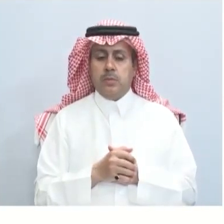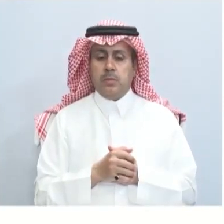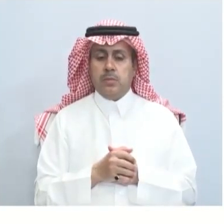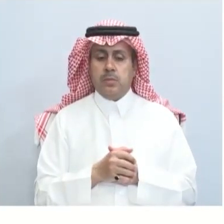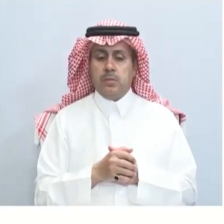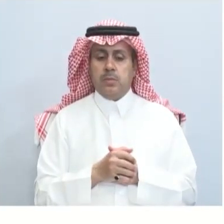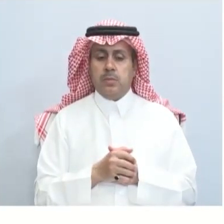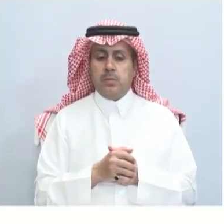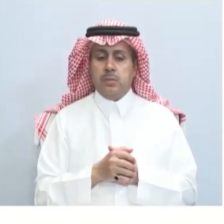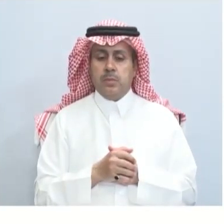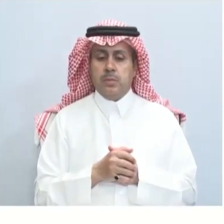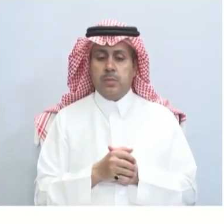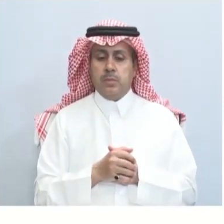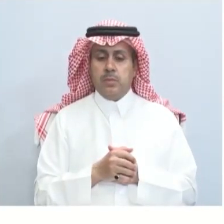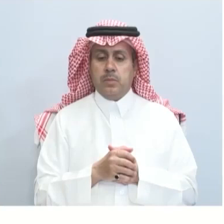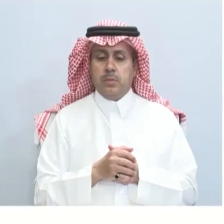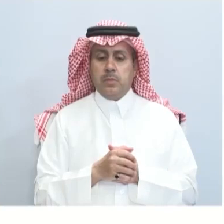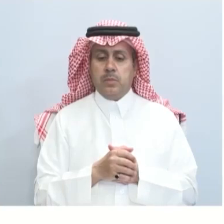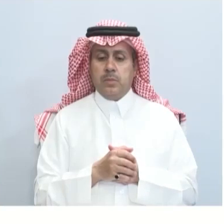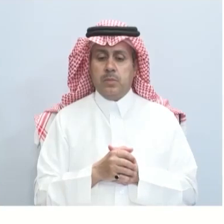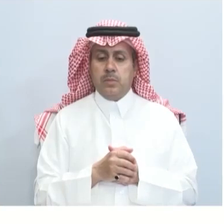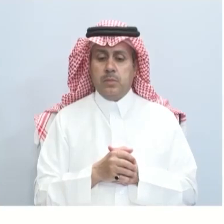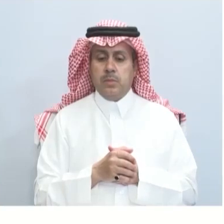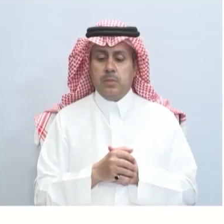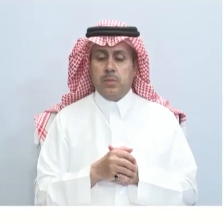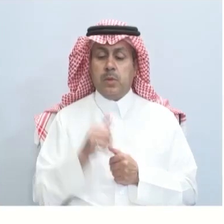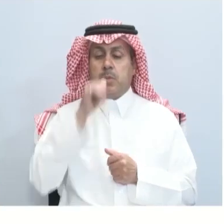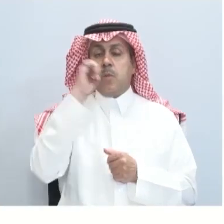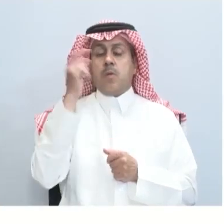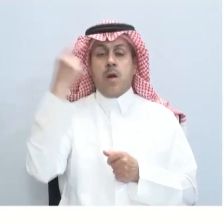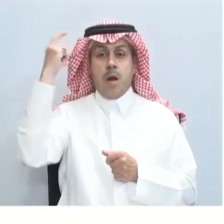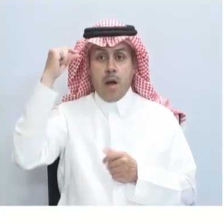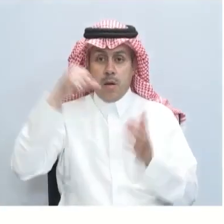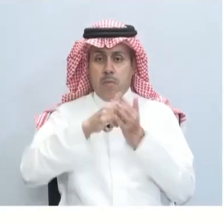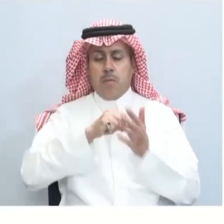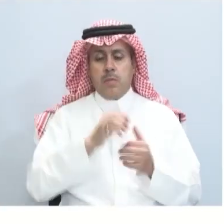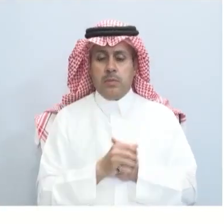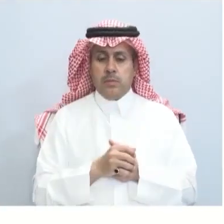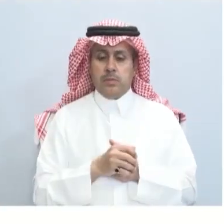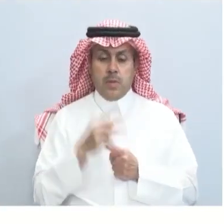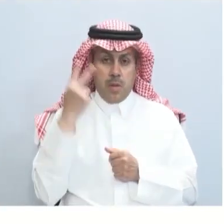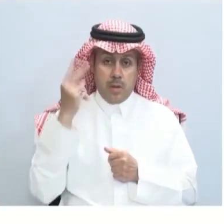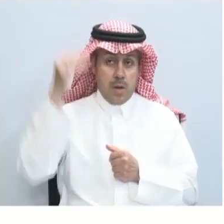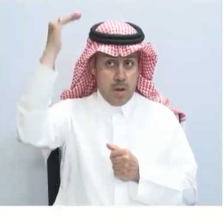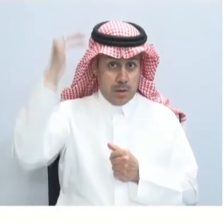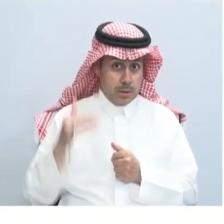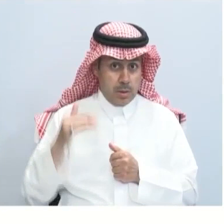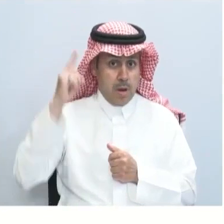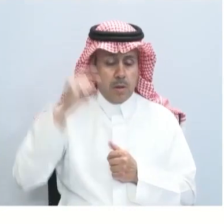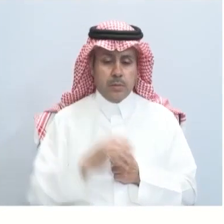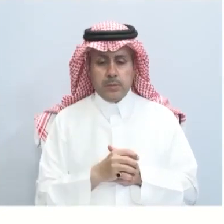بكونه حسنا بل يوصف بكون سكر اي يذهب العقل ثم بعد ذلك ثانيه زل الله قول الله جل